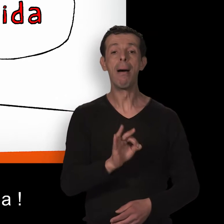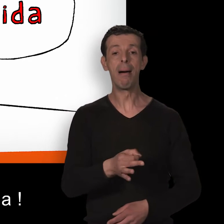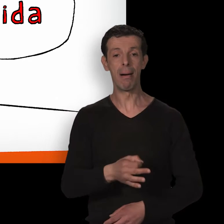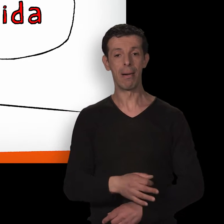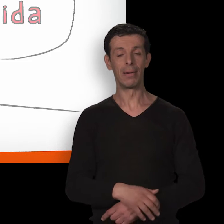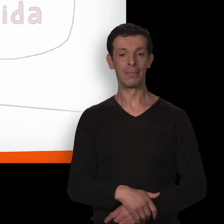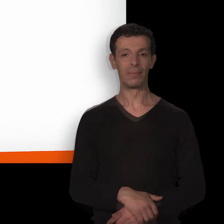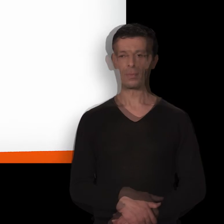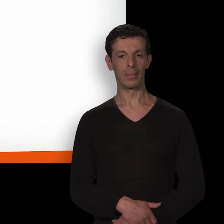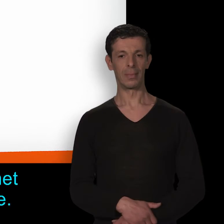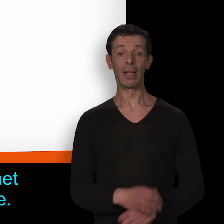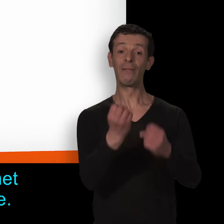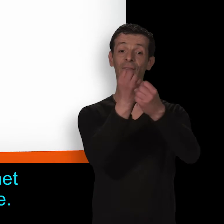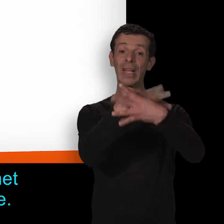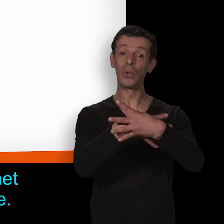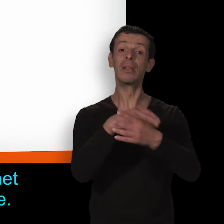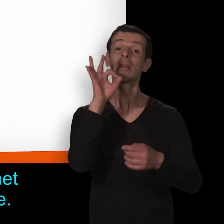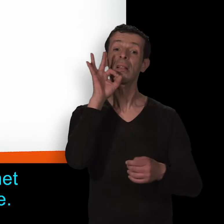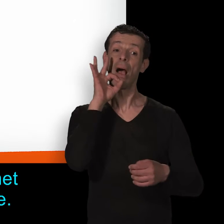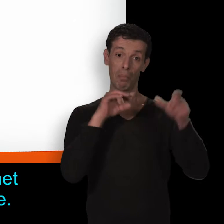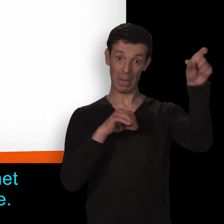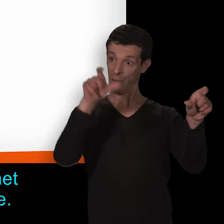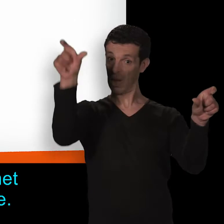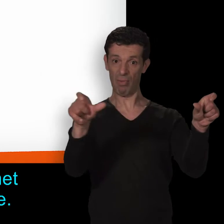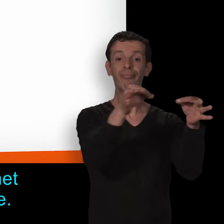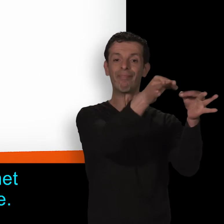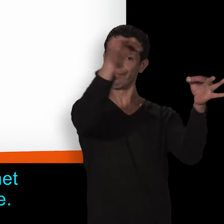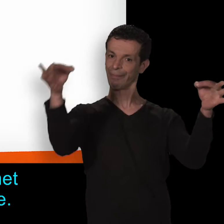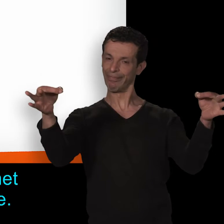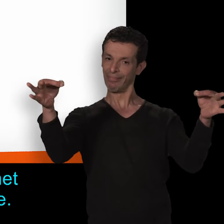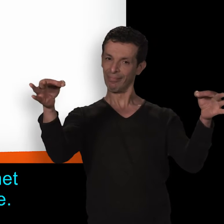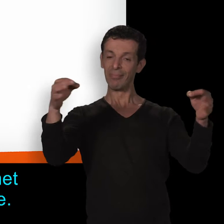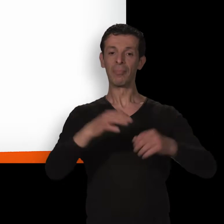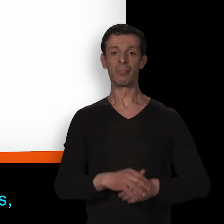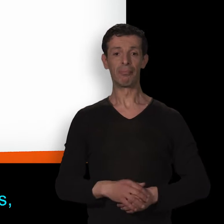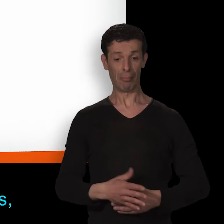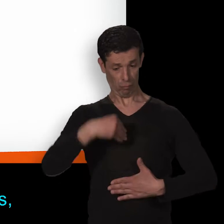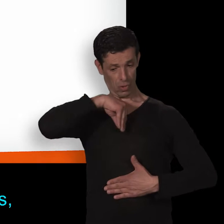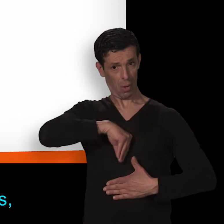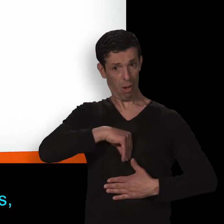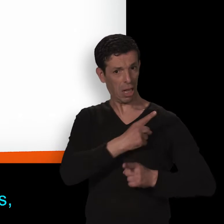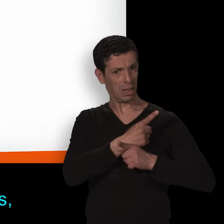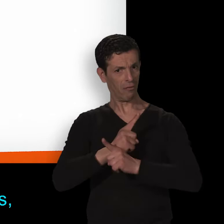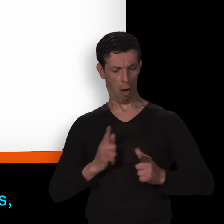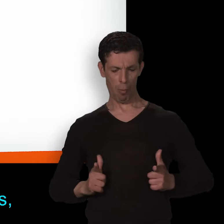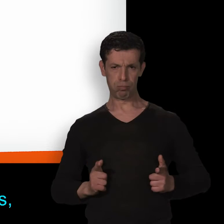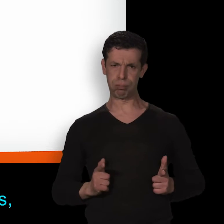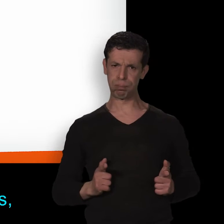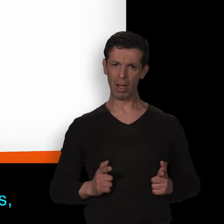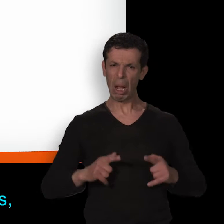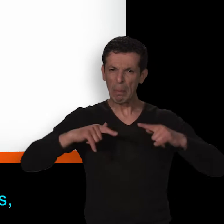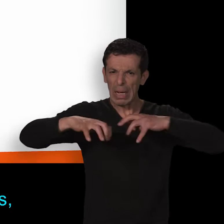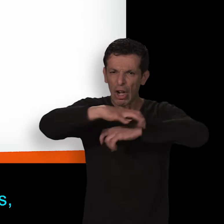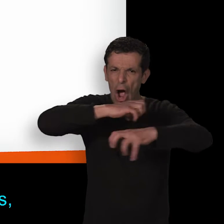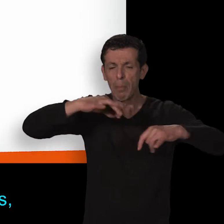sida. Le virus du sida se transmet d'une personne à une autre. Si on a le virus du sida, il